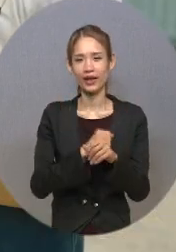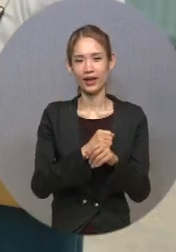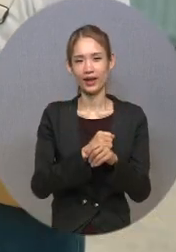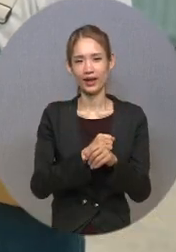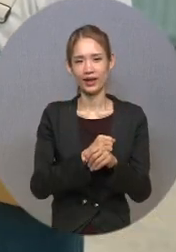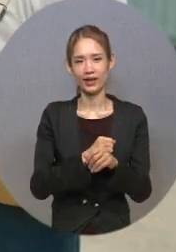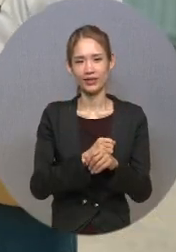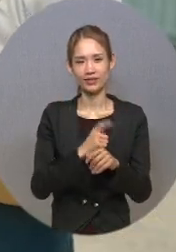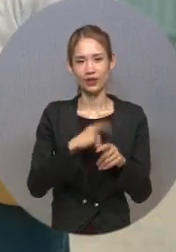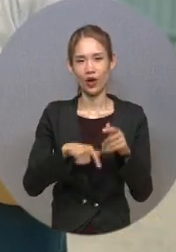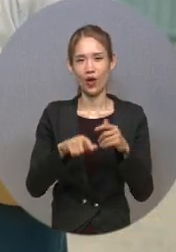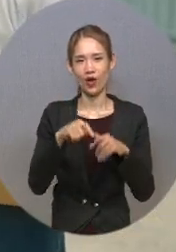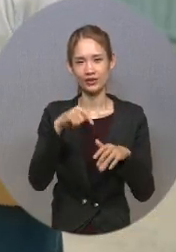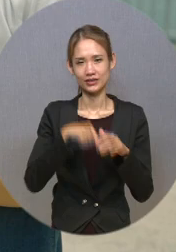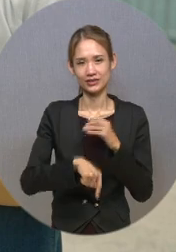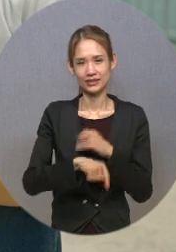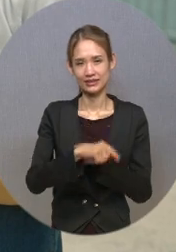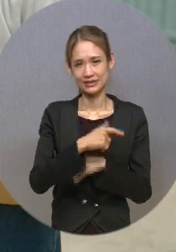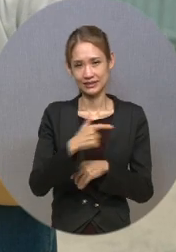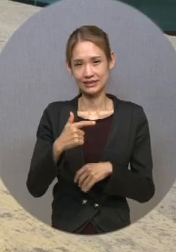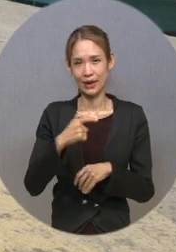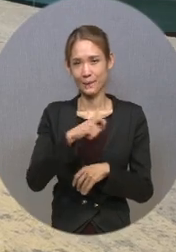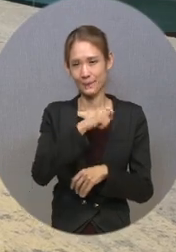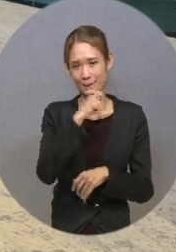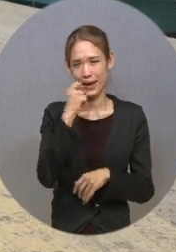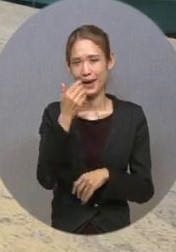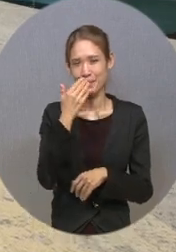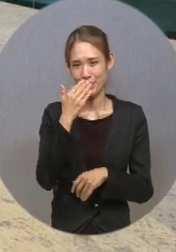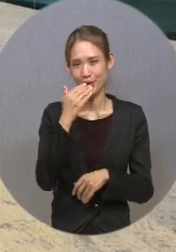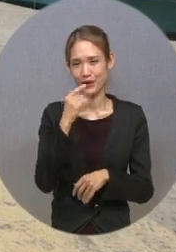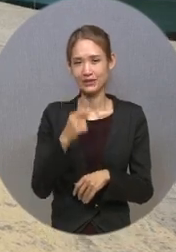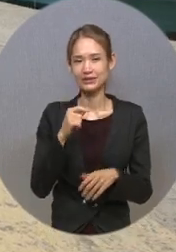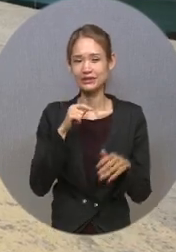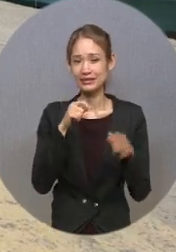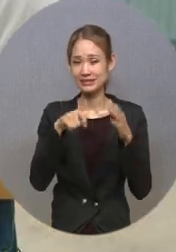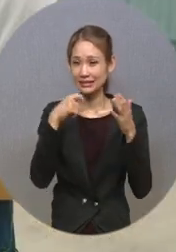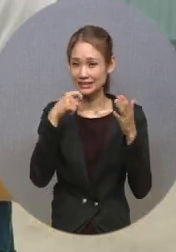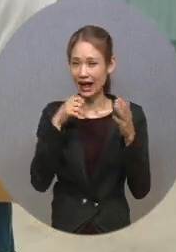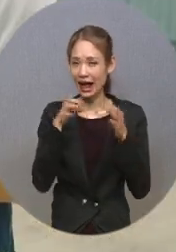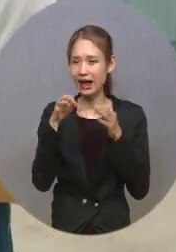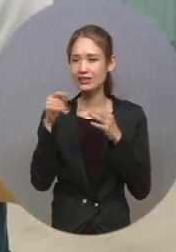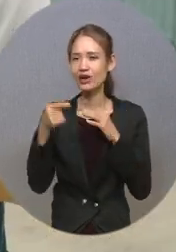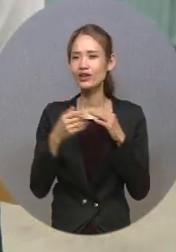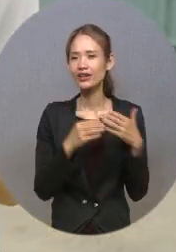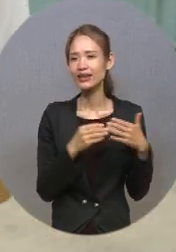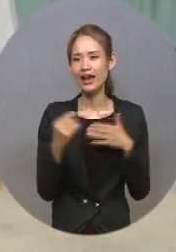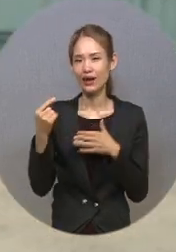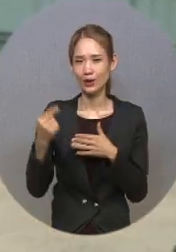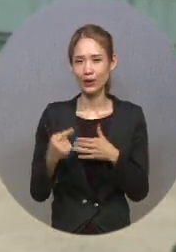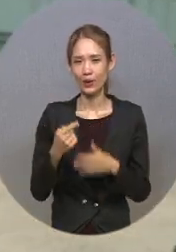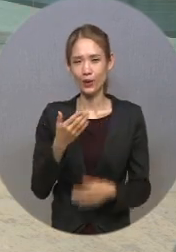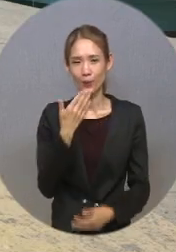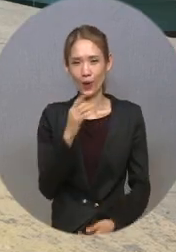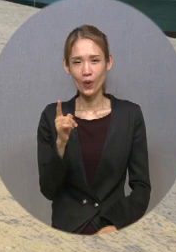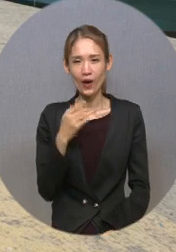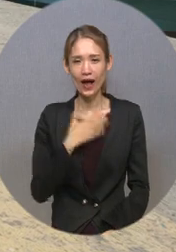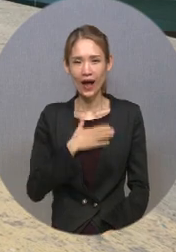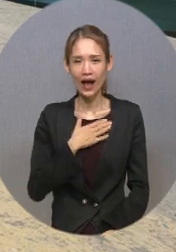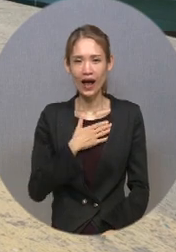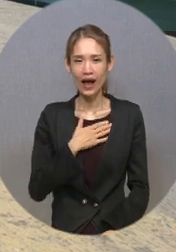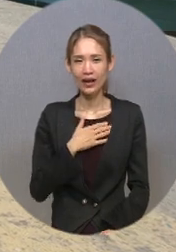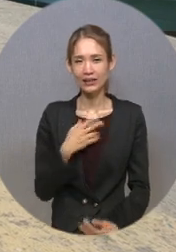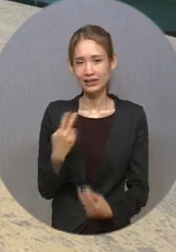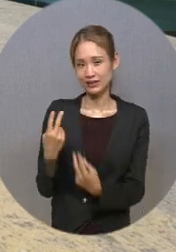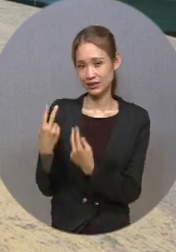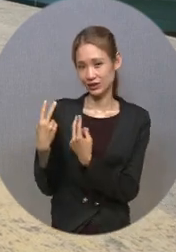더 뜻깊게 맛있게 먹을 수 있지 않나. 무조건이죠. 무조건. 일단 식당을 가기 전에 제가 이쪽으로 데리고 왔습니다. 아~ 이제 뭘 먹는지를 알아야죠. 봐봐, 일단 그쵸. 들어오면서 딱